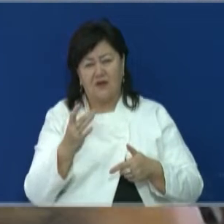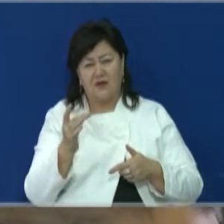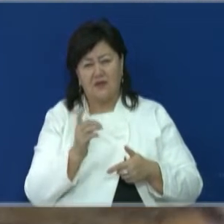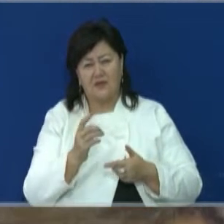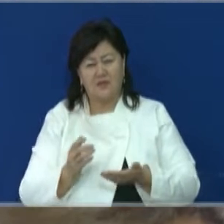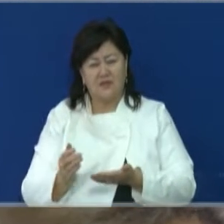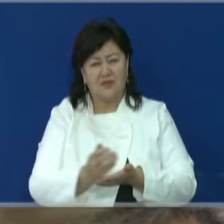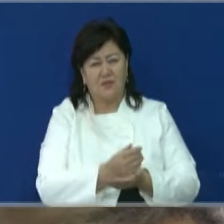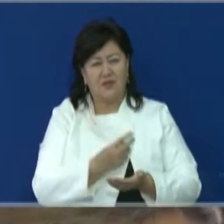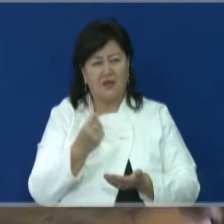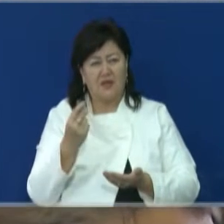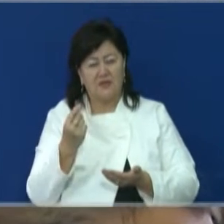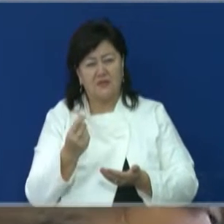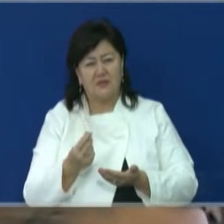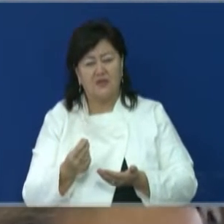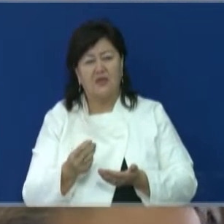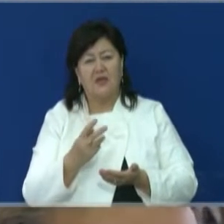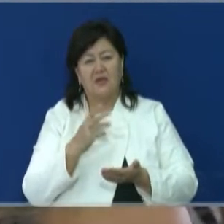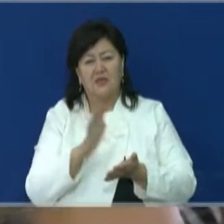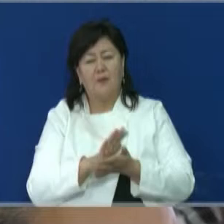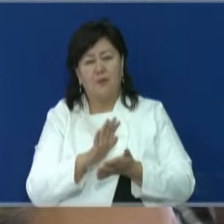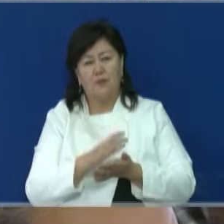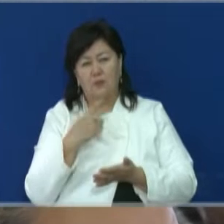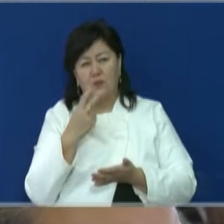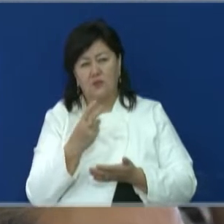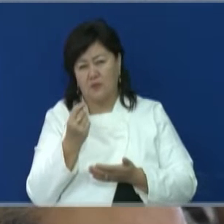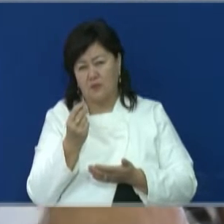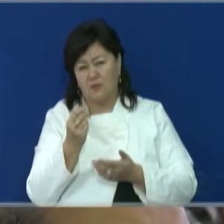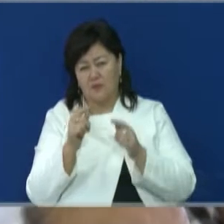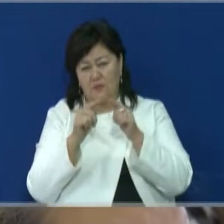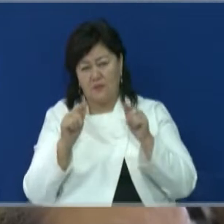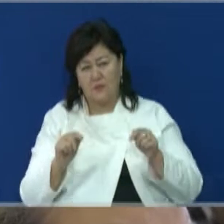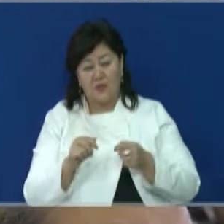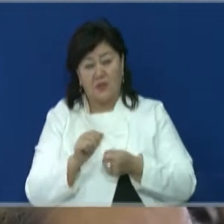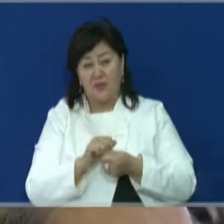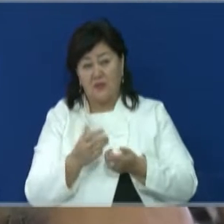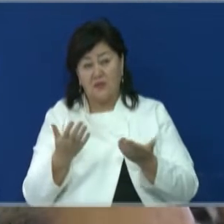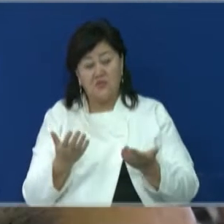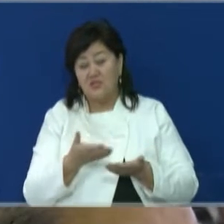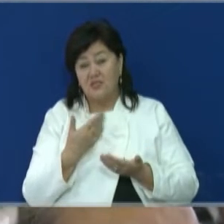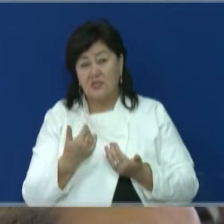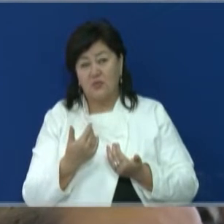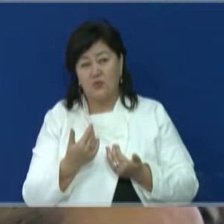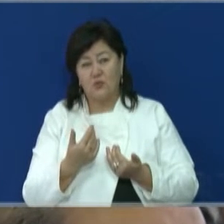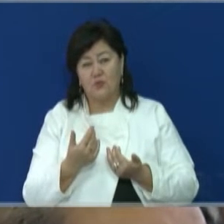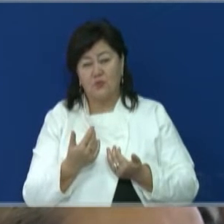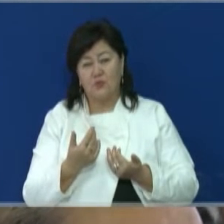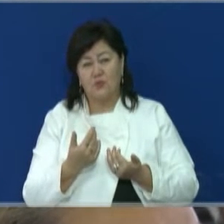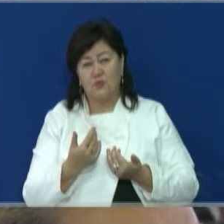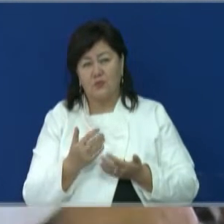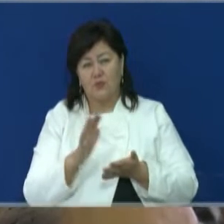теңгеден, 600 теңгеден бе мусорға светке қосып төлейтін біз квитанциямен. Қазір олар не бір жылдан асты мусор алынбайды. Көше толы